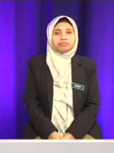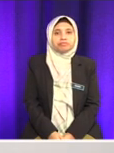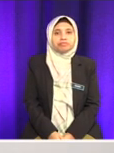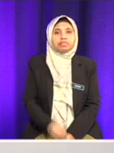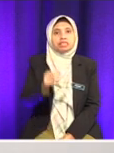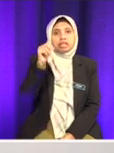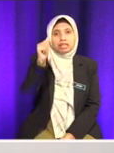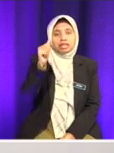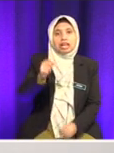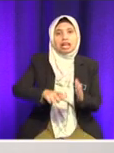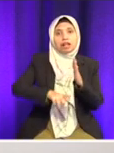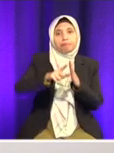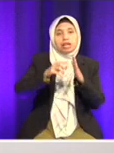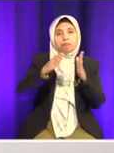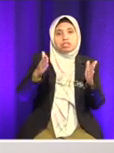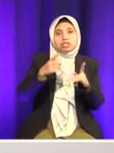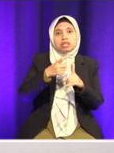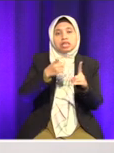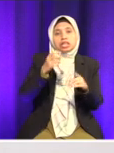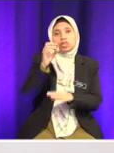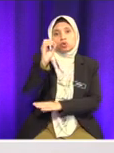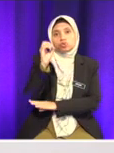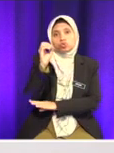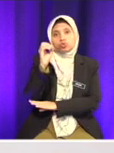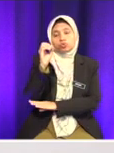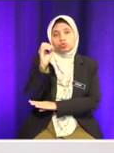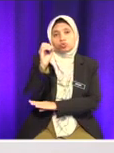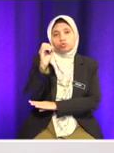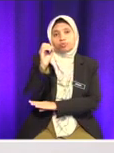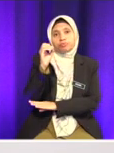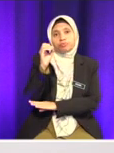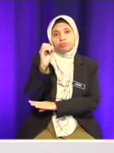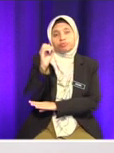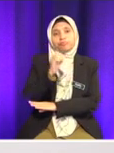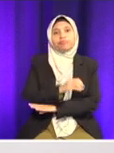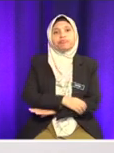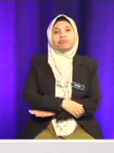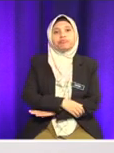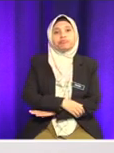lebih besar daripada Syifa untuk soal ini